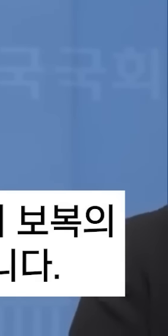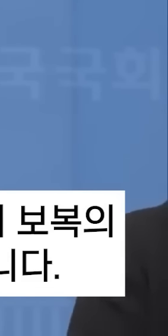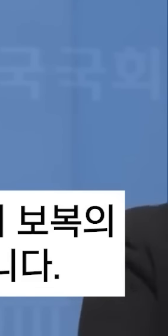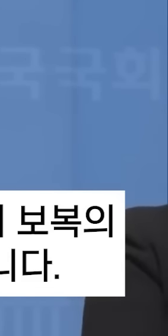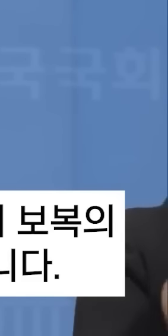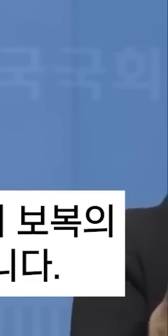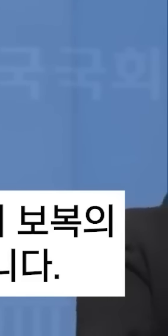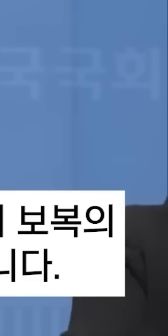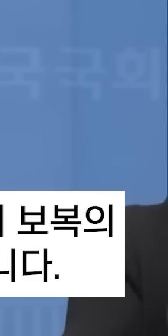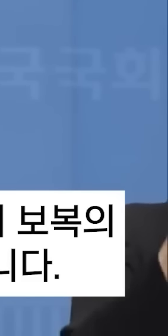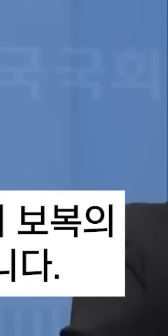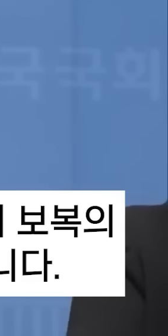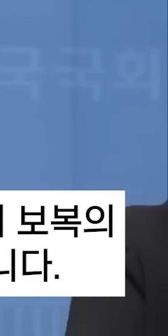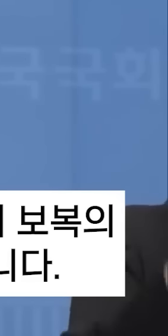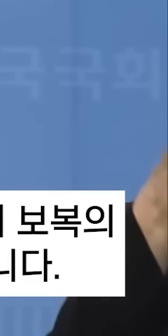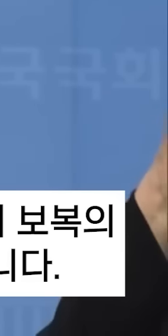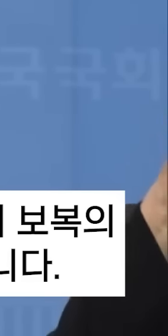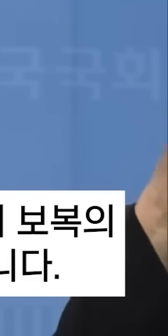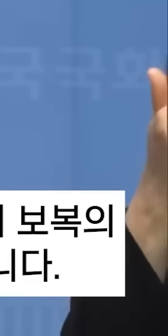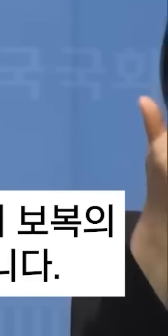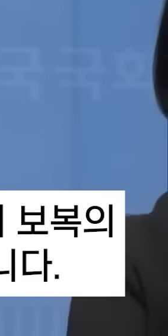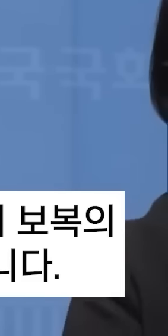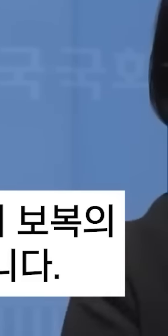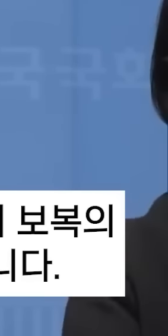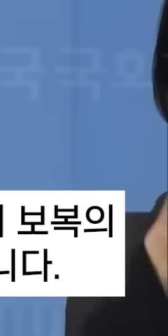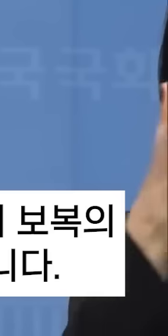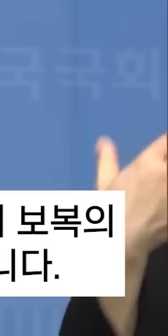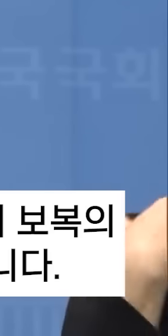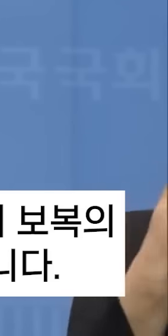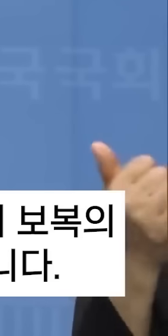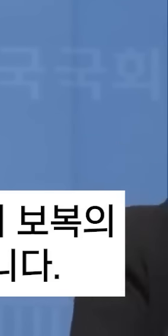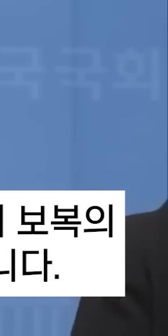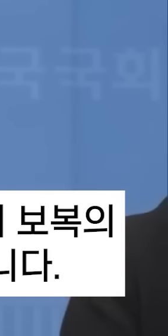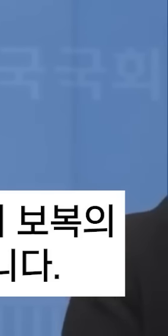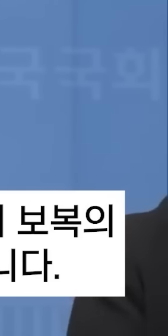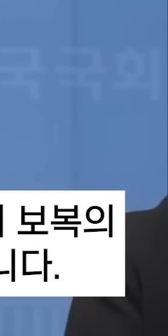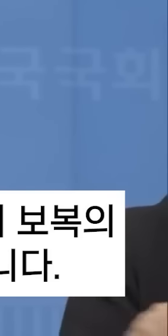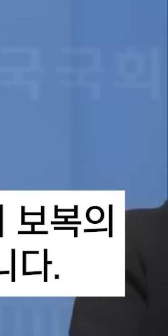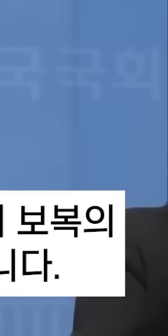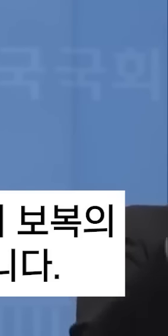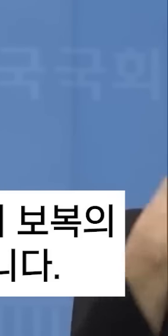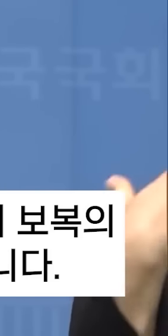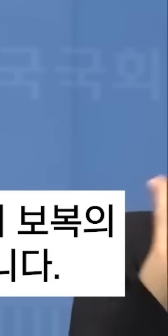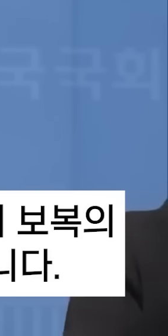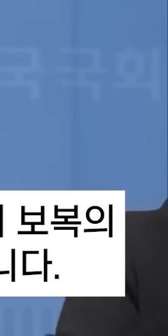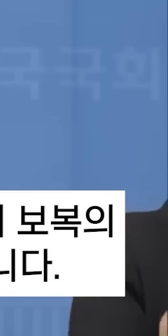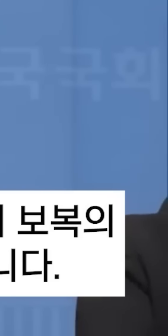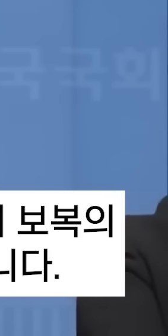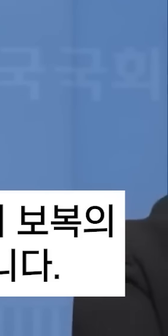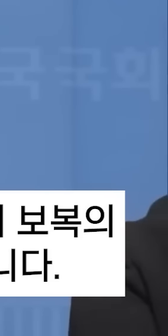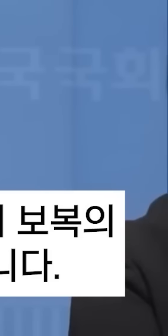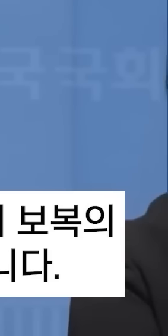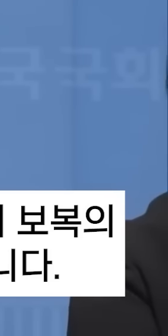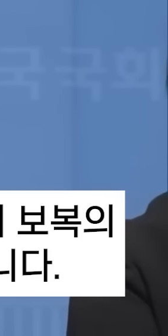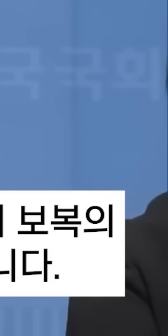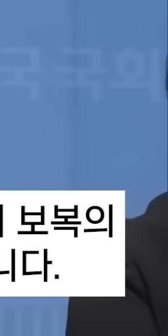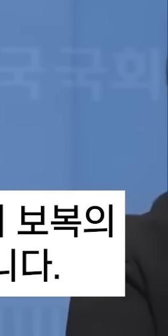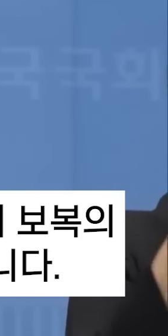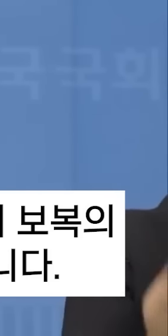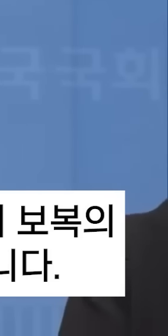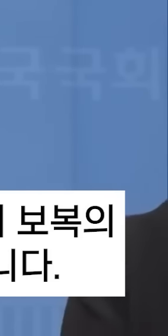강서구청장 참패 책임을 김성태에게 돌리고 문재인 정권 정치 보복의